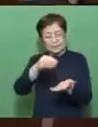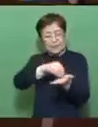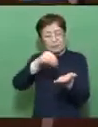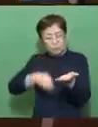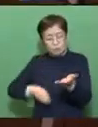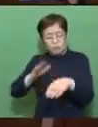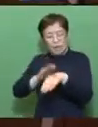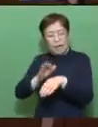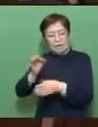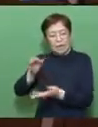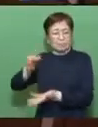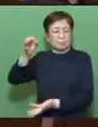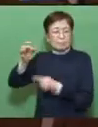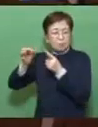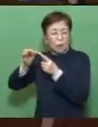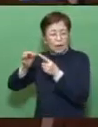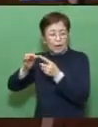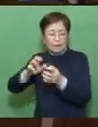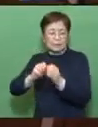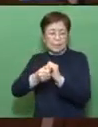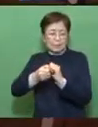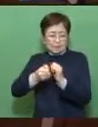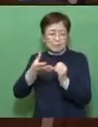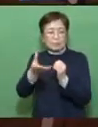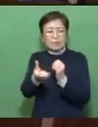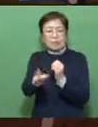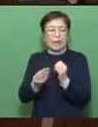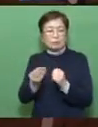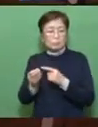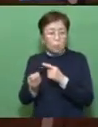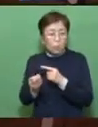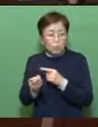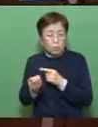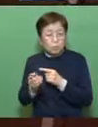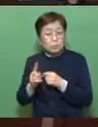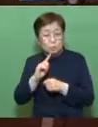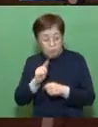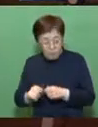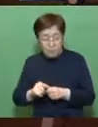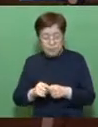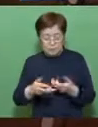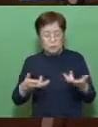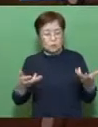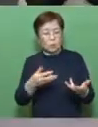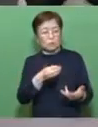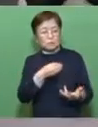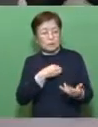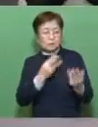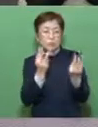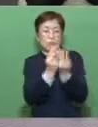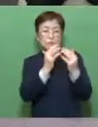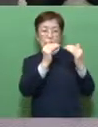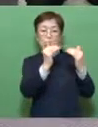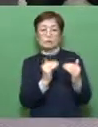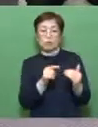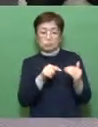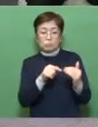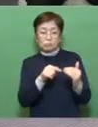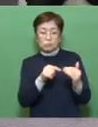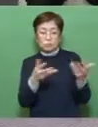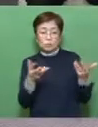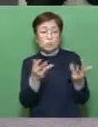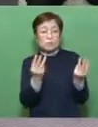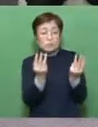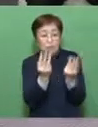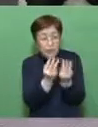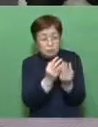と計画的にあの原職員の定数を下げてうんうんきてるんです職員の定数が減るとです